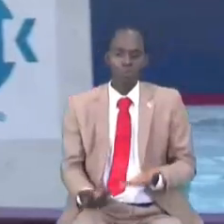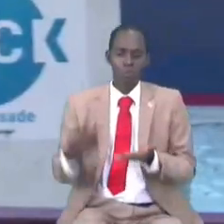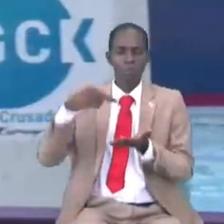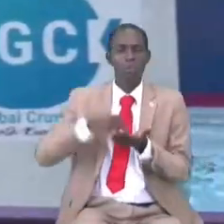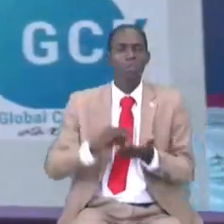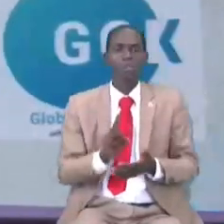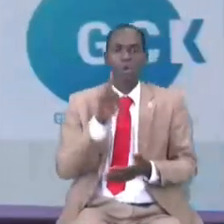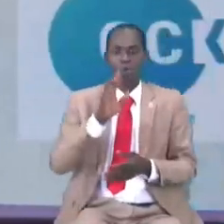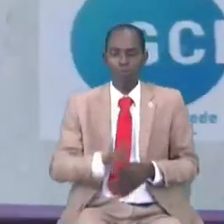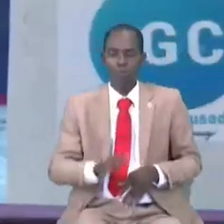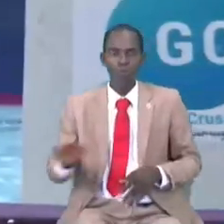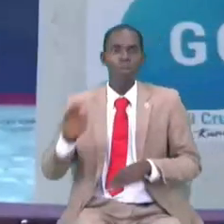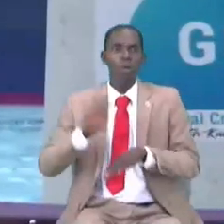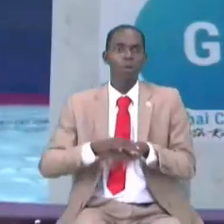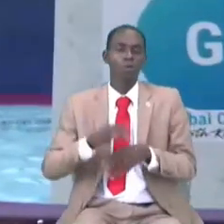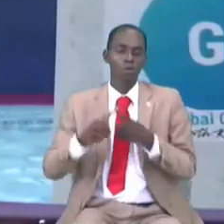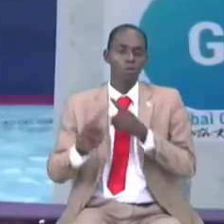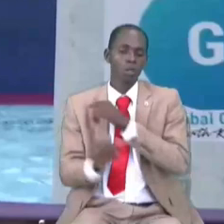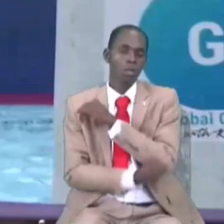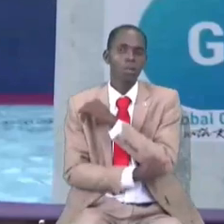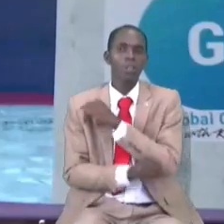La période de grâce,